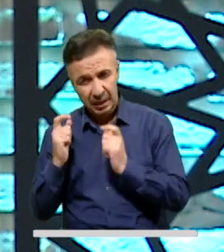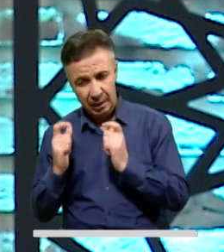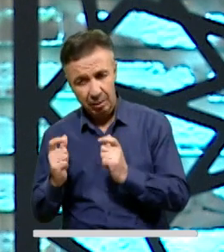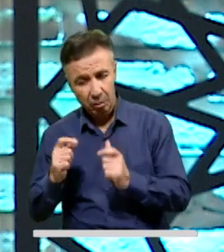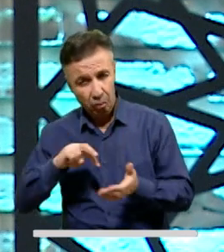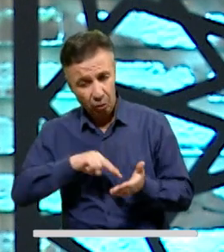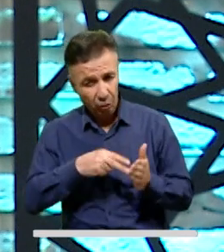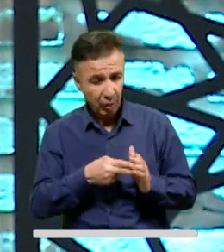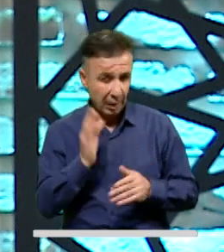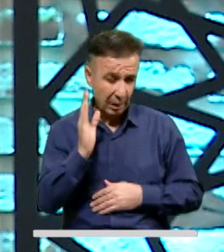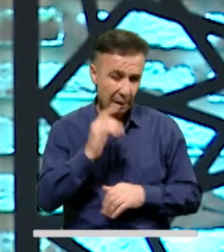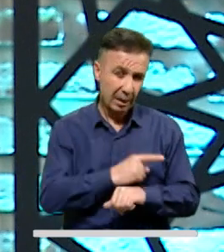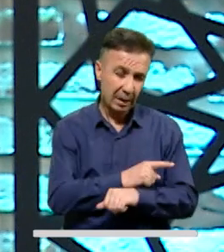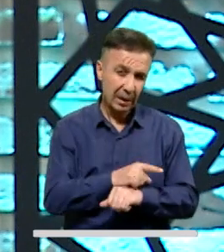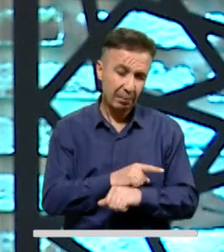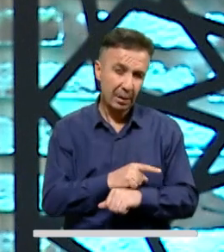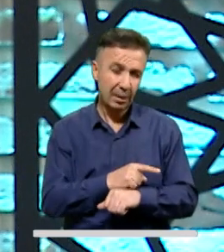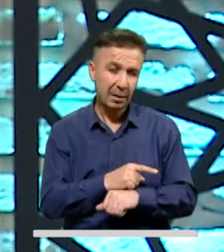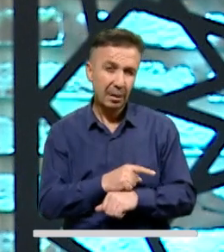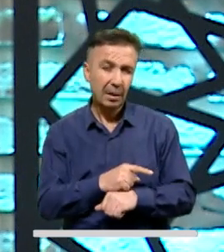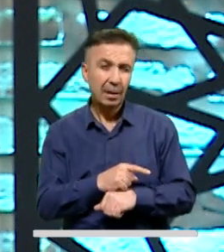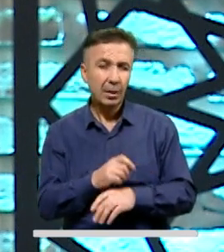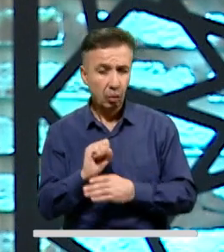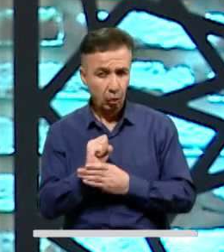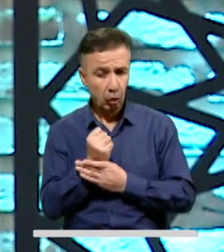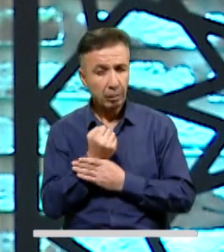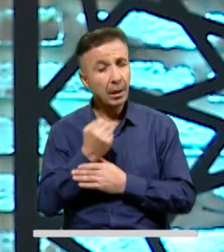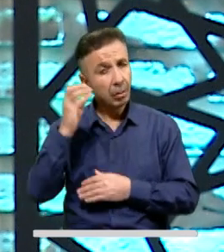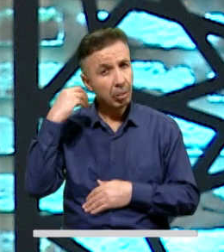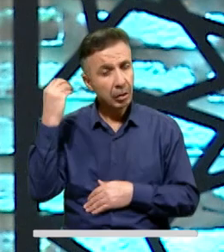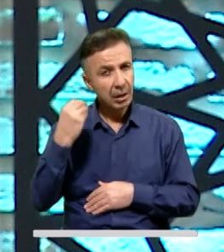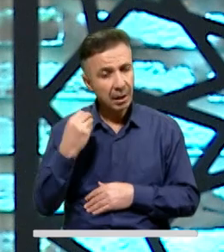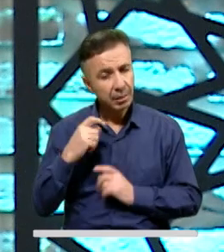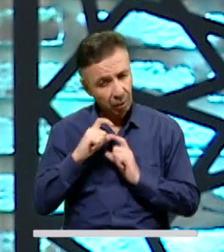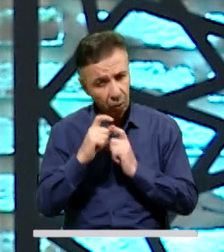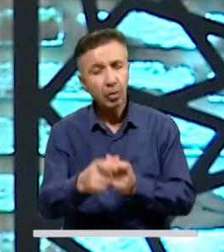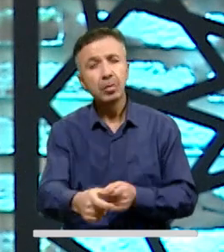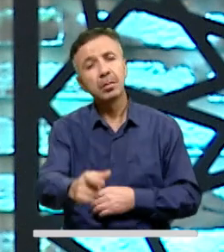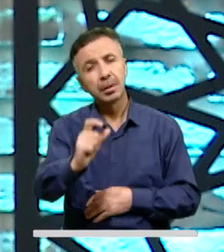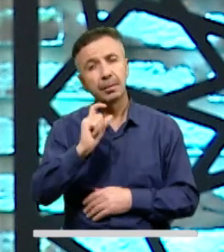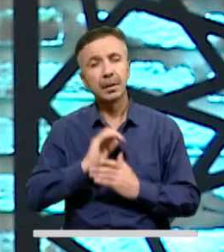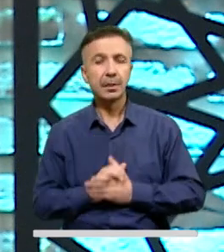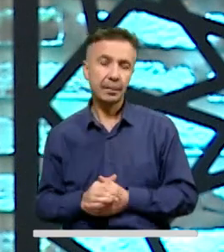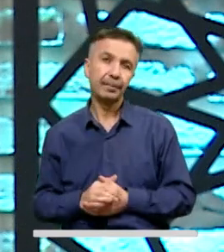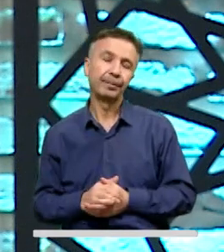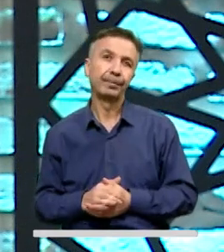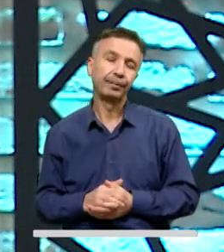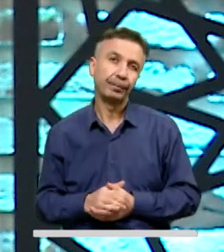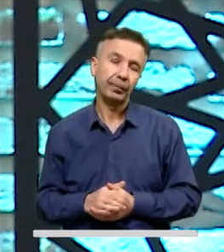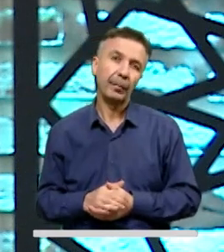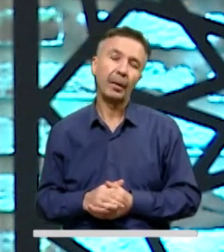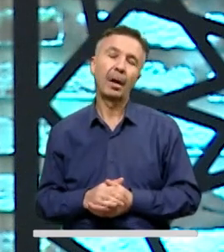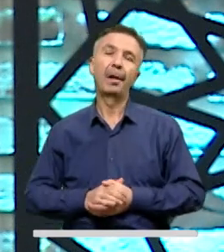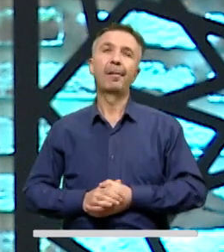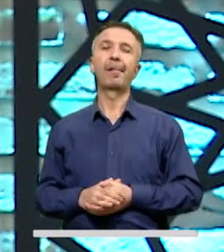konuda bilgili, yetkin hocalarımızla karşı karşıya kalacaksınız. Hem müftülüklerimizde bir çay içmiş olursunuz hem de